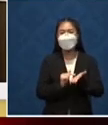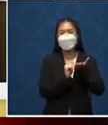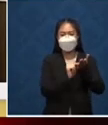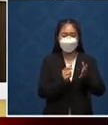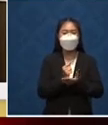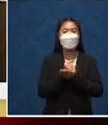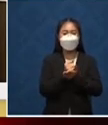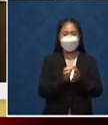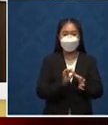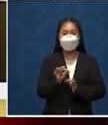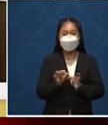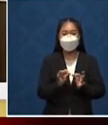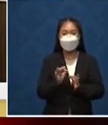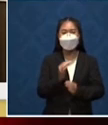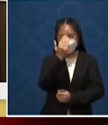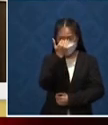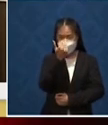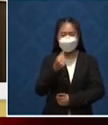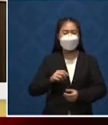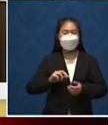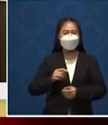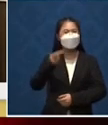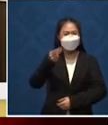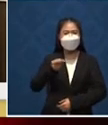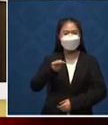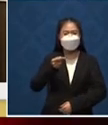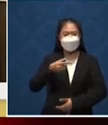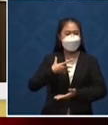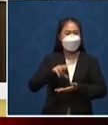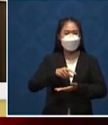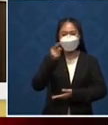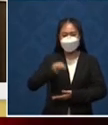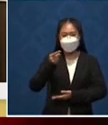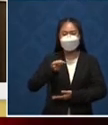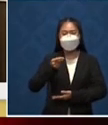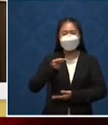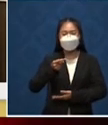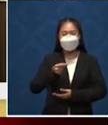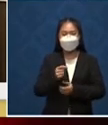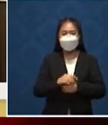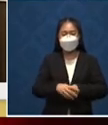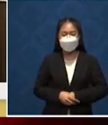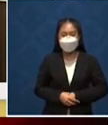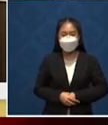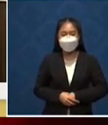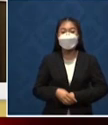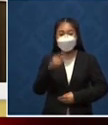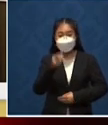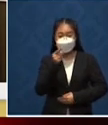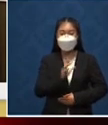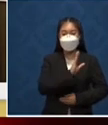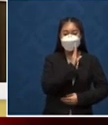อธิบายเพราะมันเป็นข้อที่จริงครับข้อที่จริงคือสิ่งที่ปรากฏขึ้นมันจะจริงหรือเท็จ